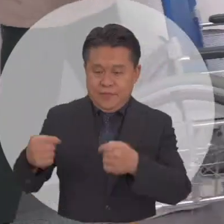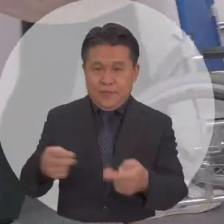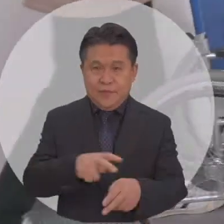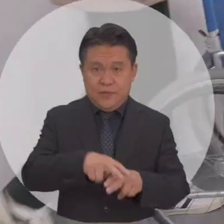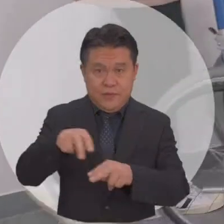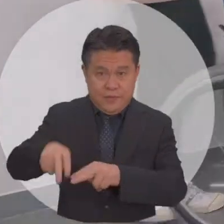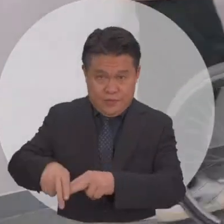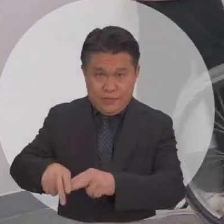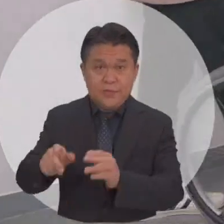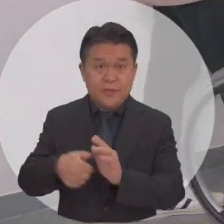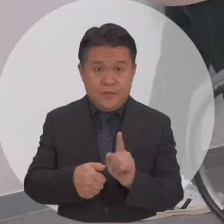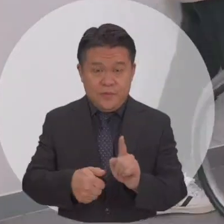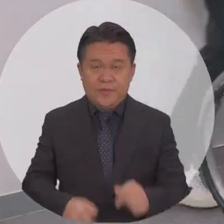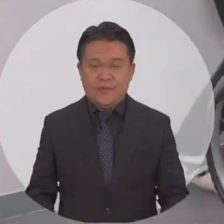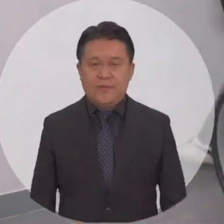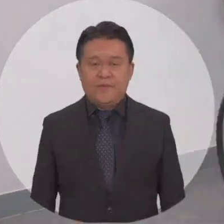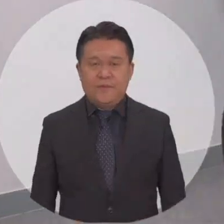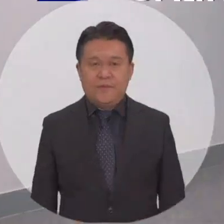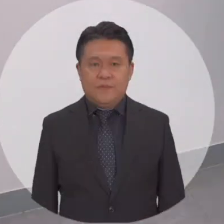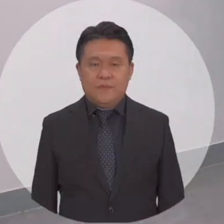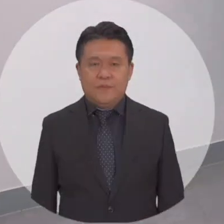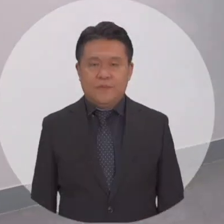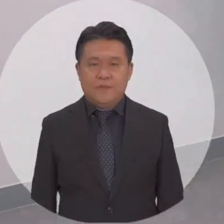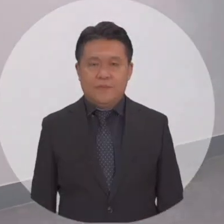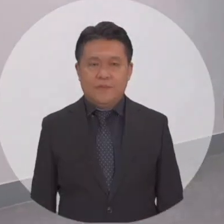침대에서 휠체어로 이동하는 경우입니다.